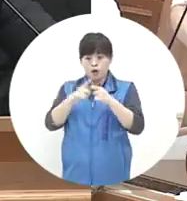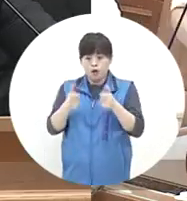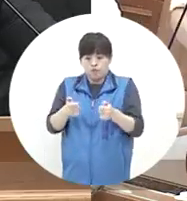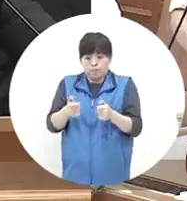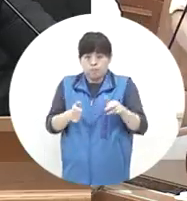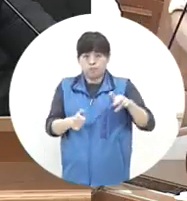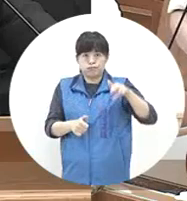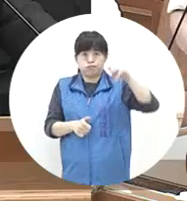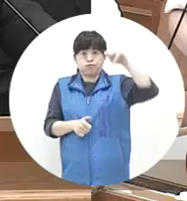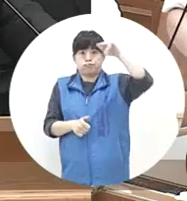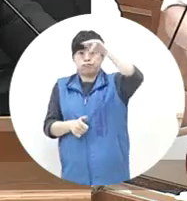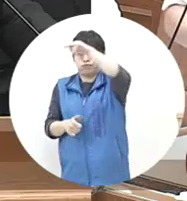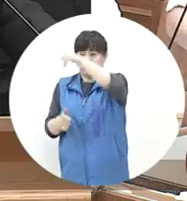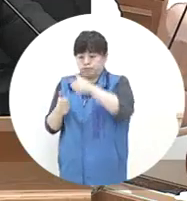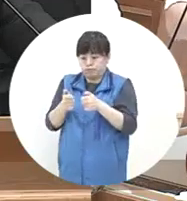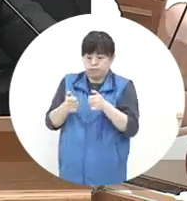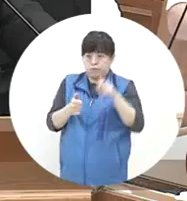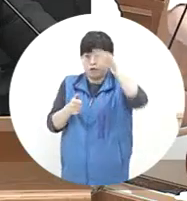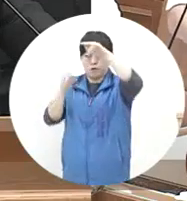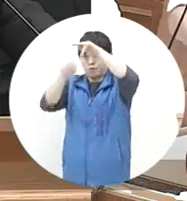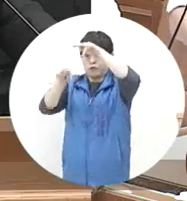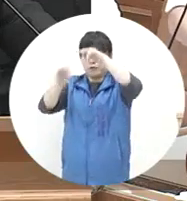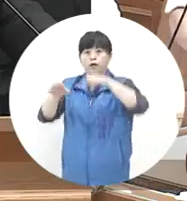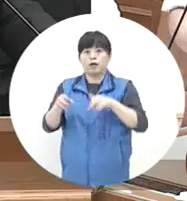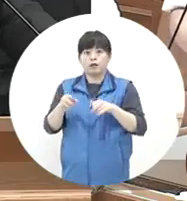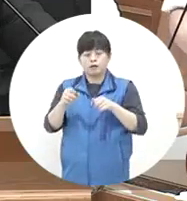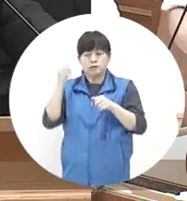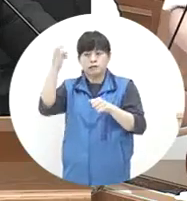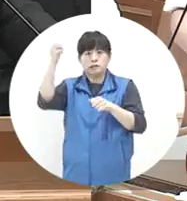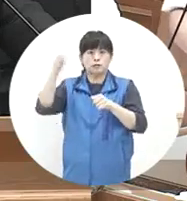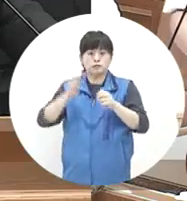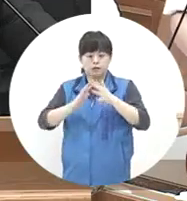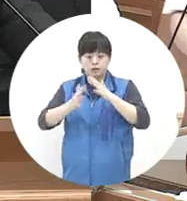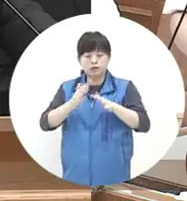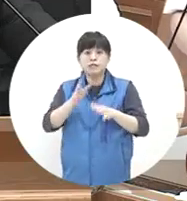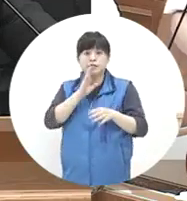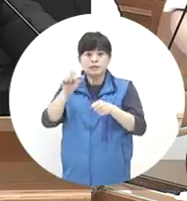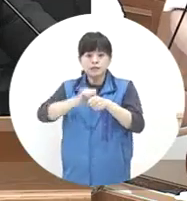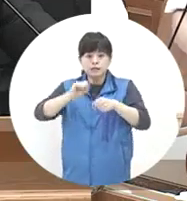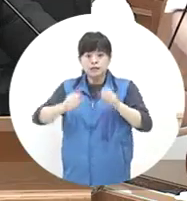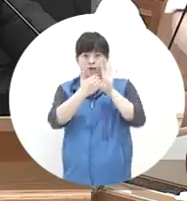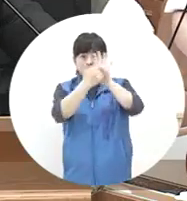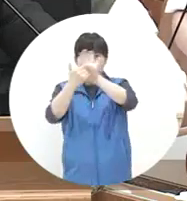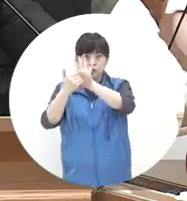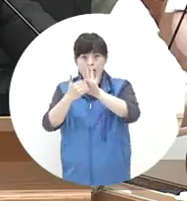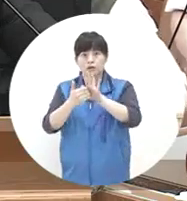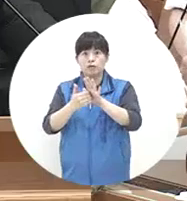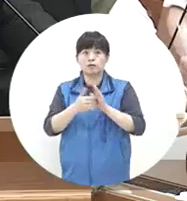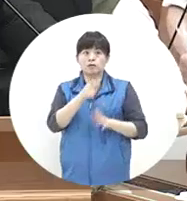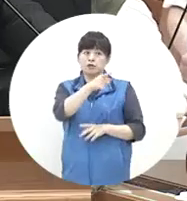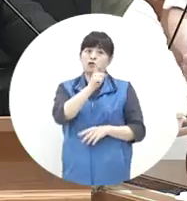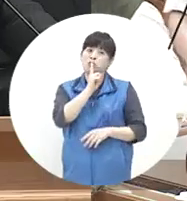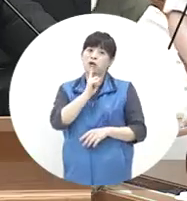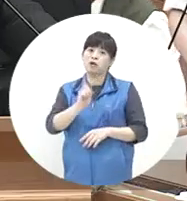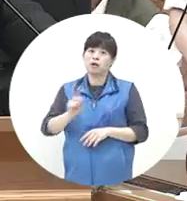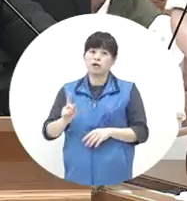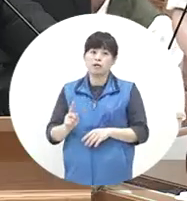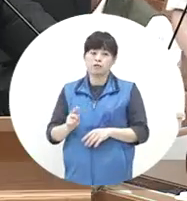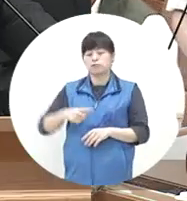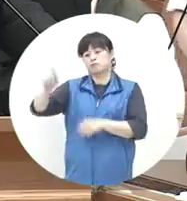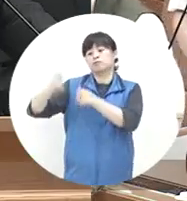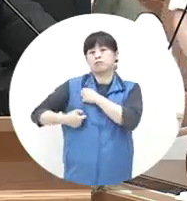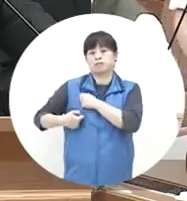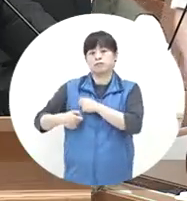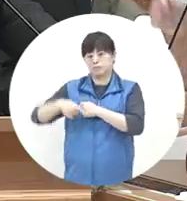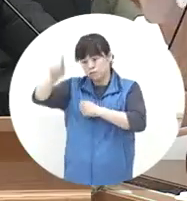的形态的犯罪，只是要加强他一个防护能力，你都可以把它讲成说要去当兵，要去